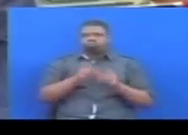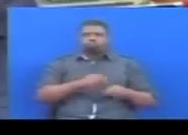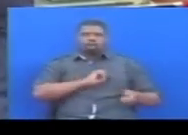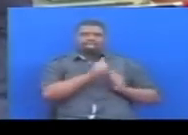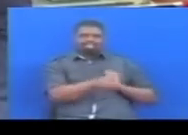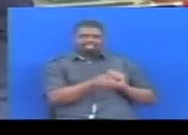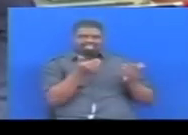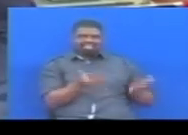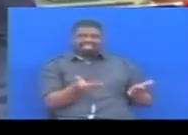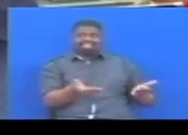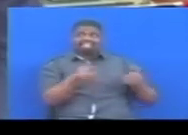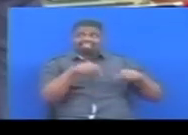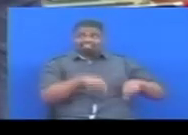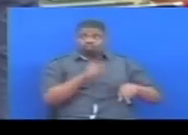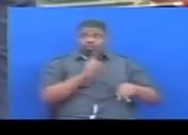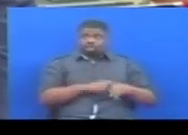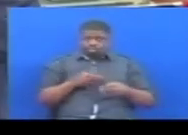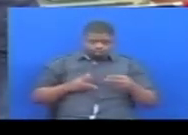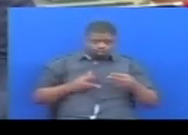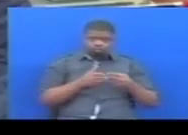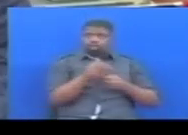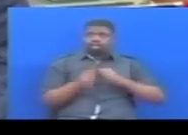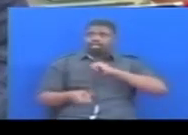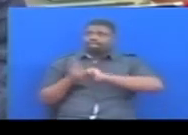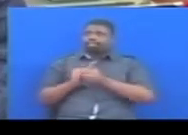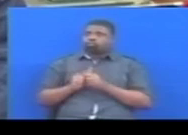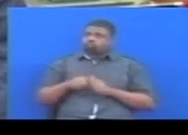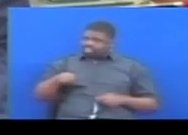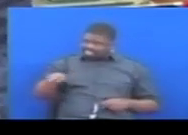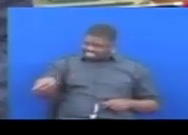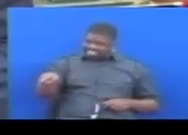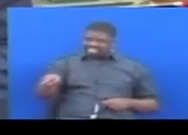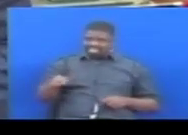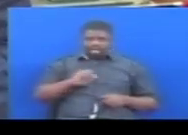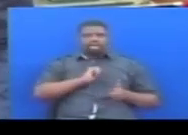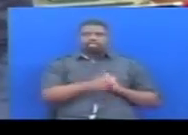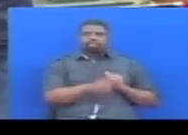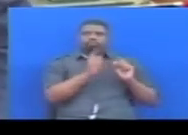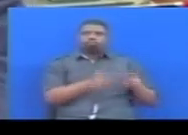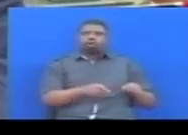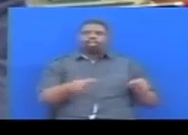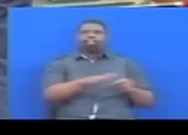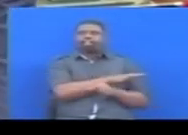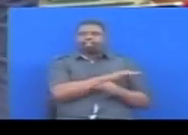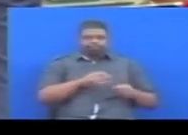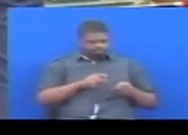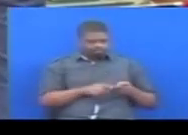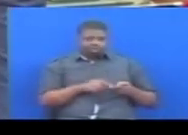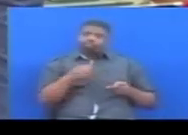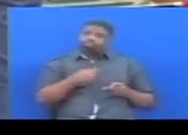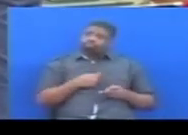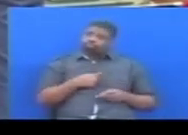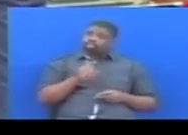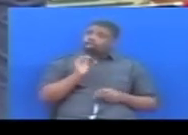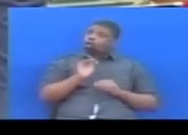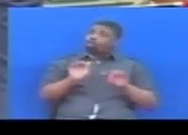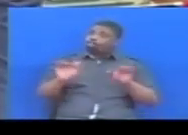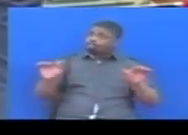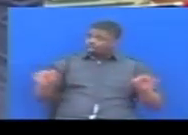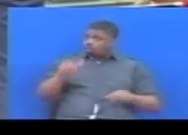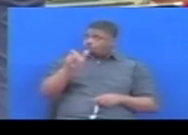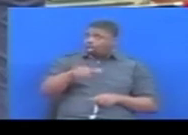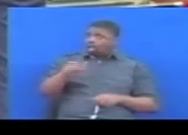sasa wakati tunatatua tatizo hili la leseni, kuwa na leseni nyingi. Kwa hiyo ninachotaka kuambia kwamba wavuvi wote na